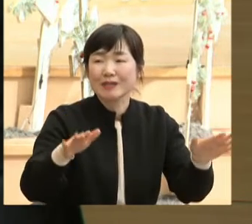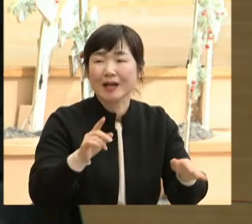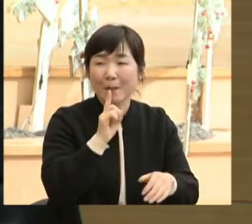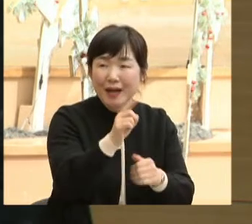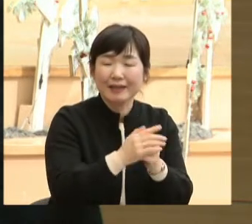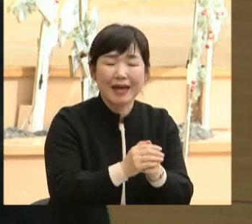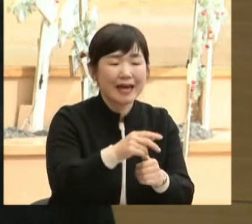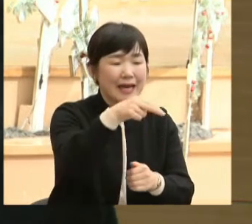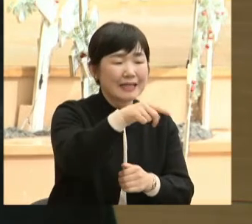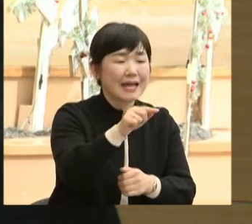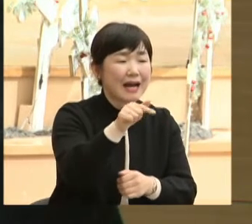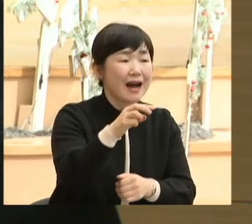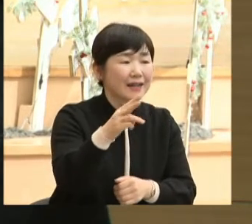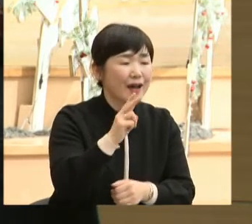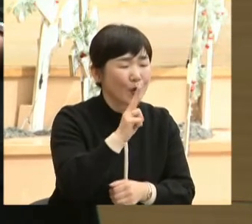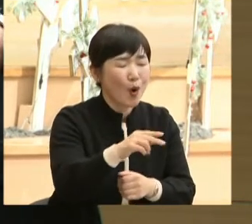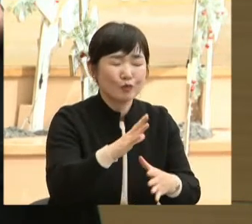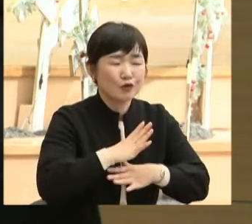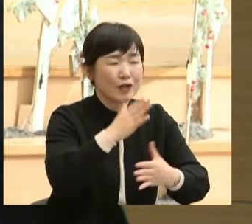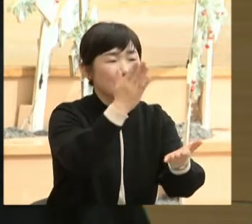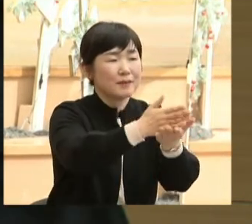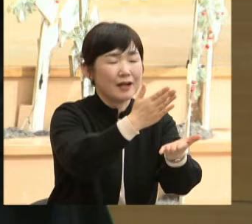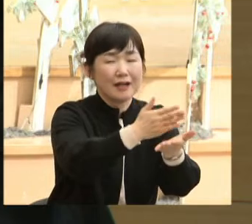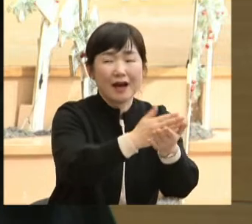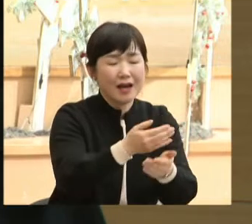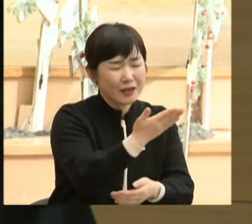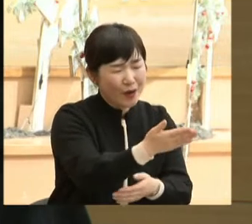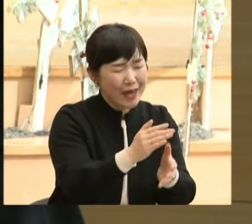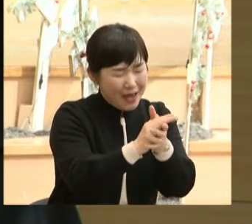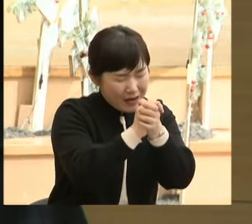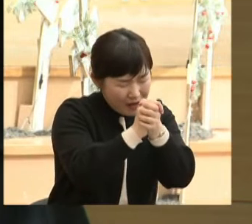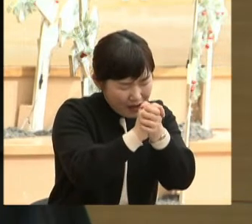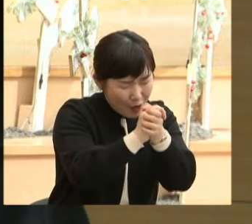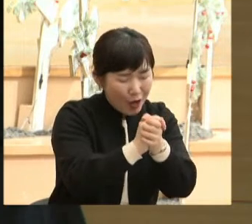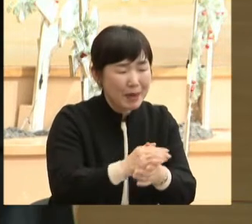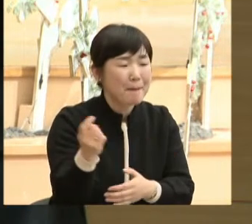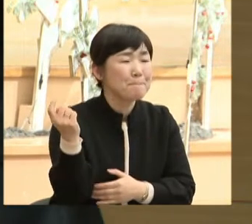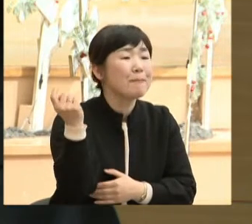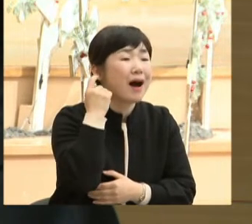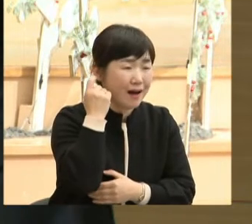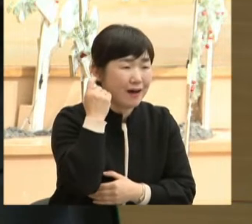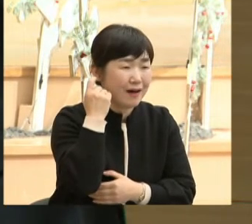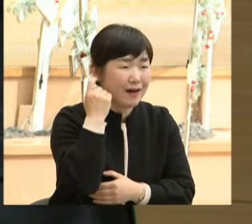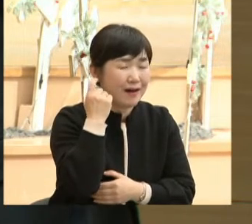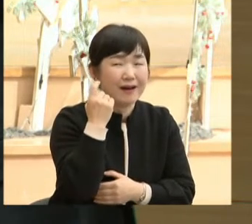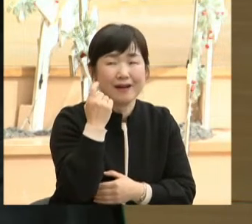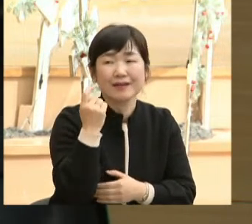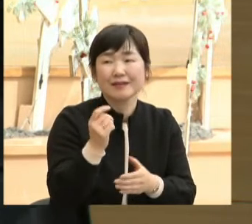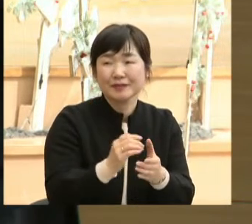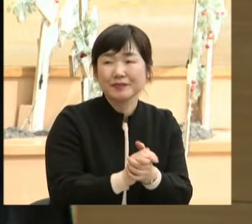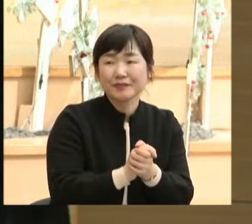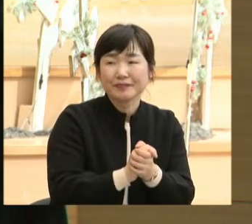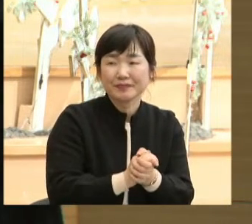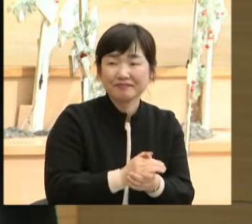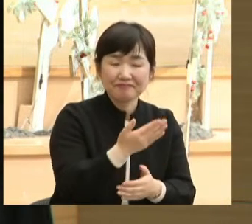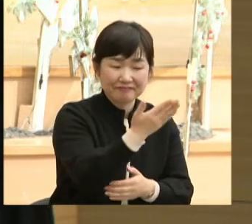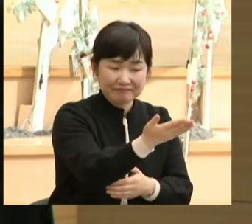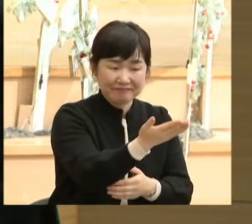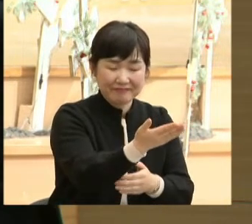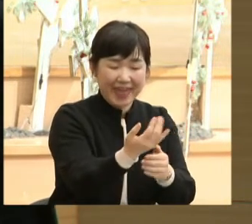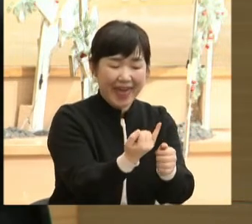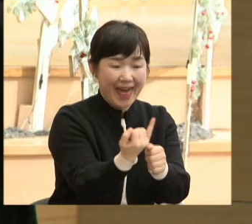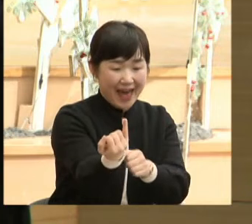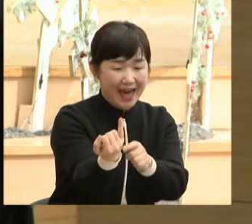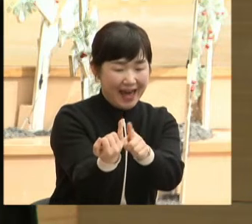사가나요 무서워하지 말라 너의 관광이 들렸다 그렇게 들린지라 그럼 보십시오 내 아내